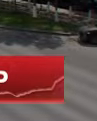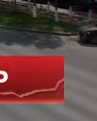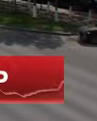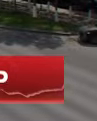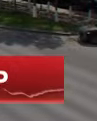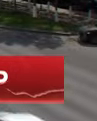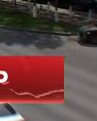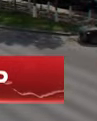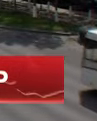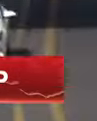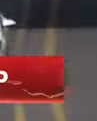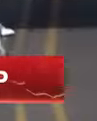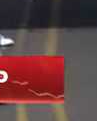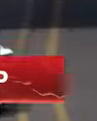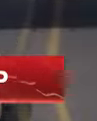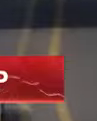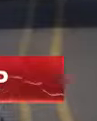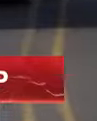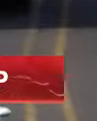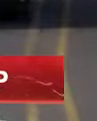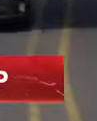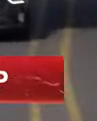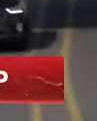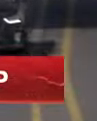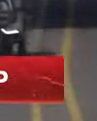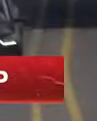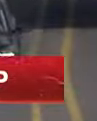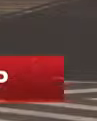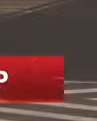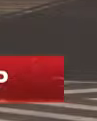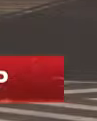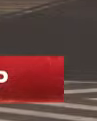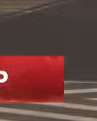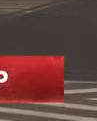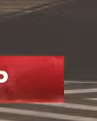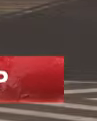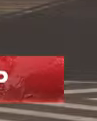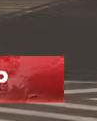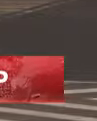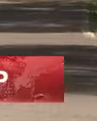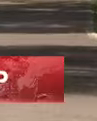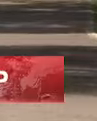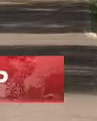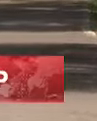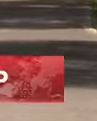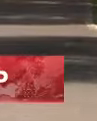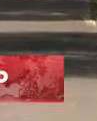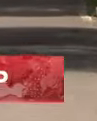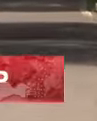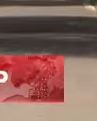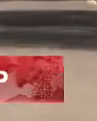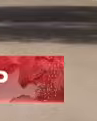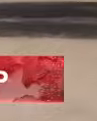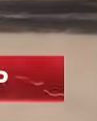Енді екі жолақты жолда қарсы бағытқа шыққандар жүргізуші куәлігінен айырылады. Сондай-ақ электрлі самокаттардың тротуармен жүруіне